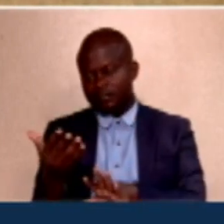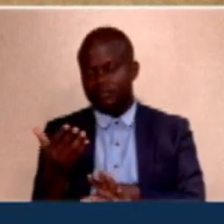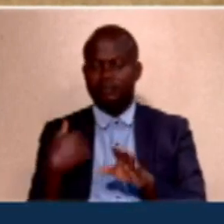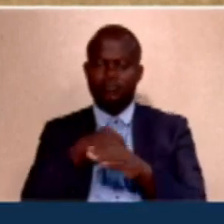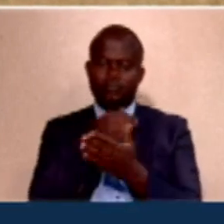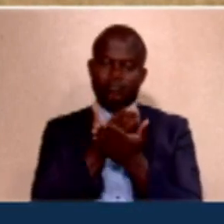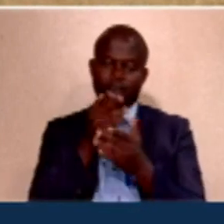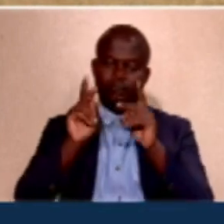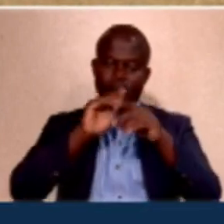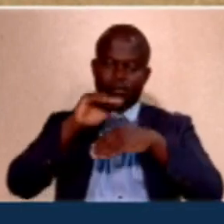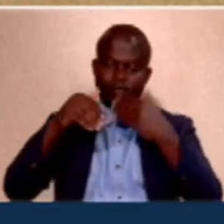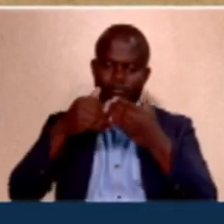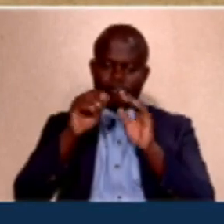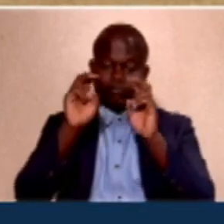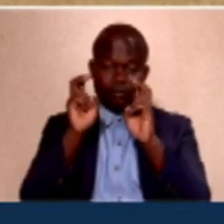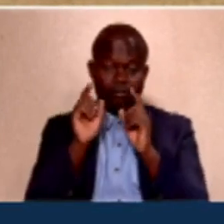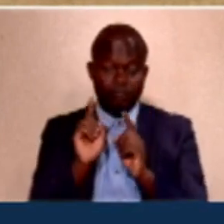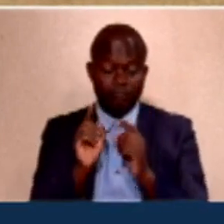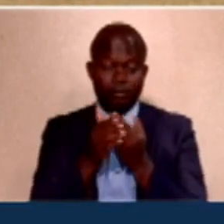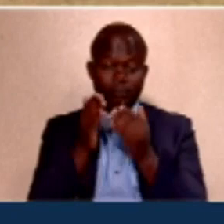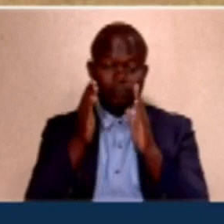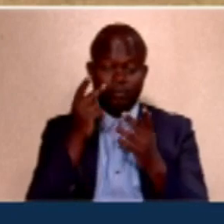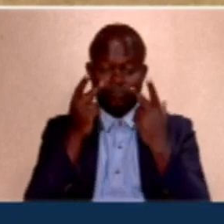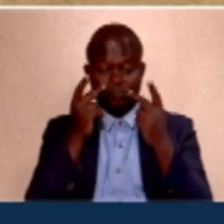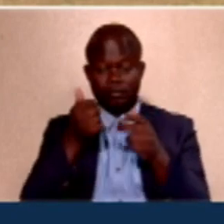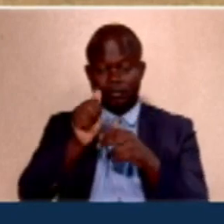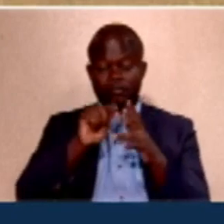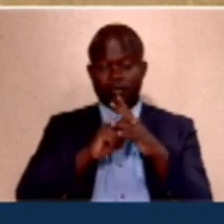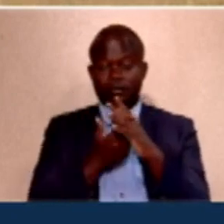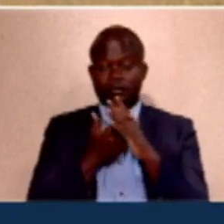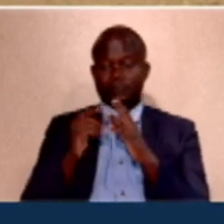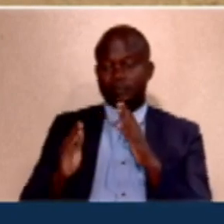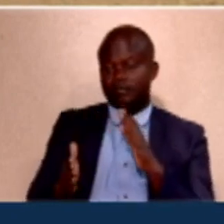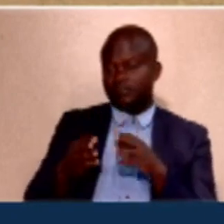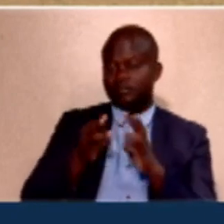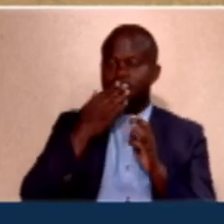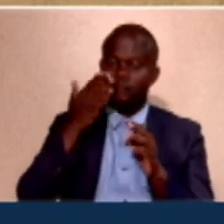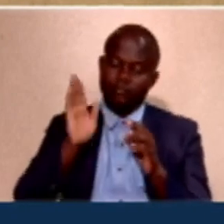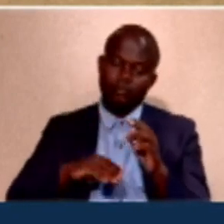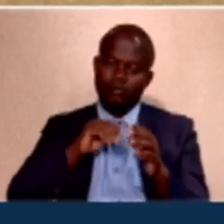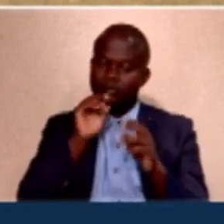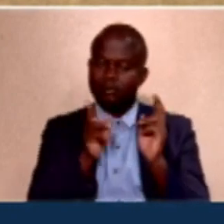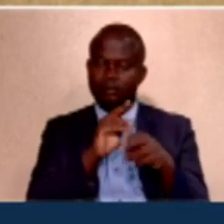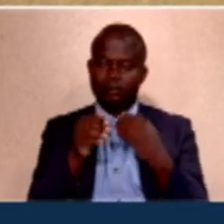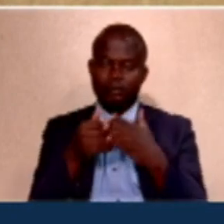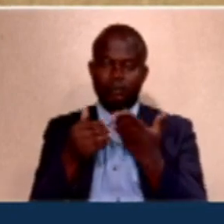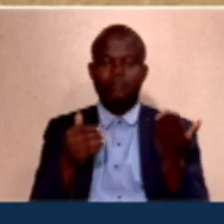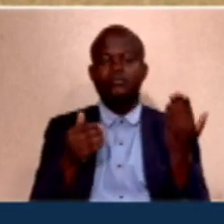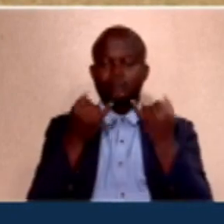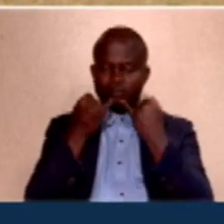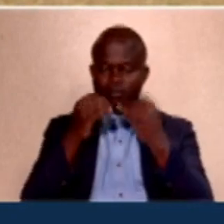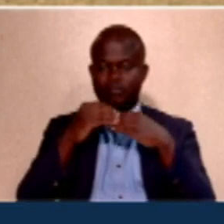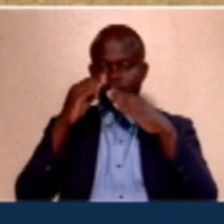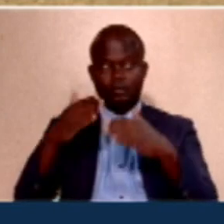tukaba dusaba rero yuko umworozi wabona itungo rye ritangiye kwitwara uko ridasanzwe ryitwara yabwira umuyobozi